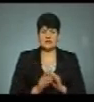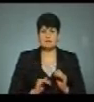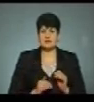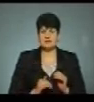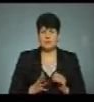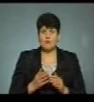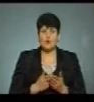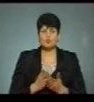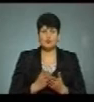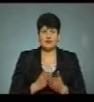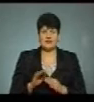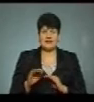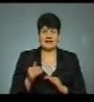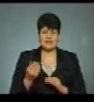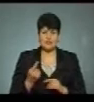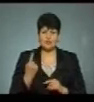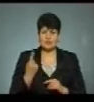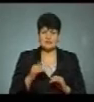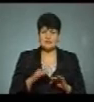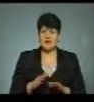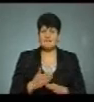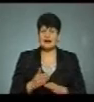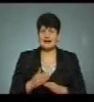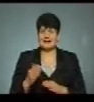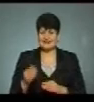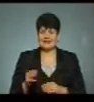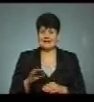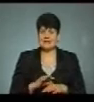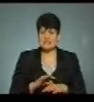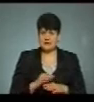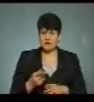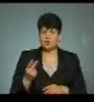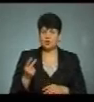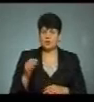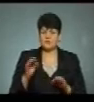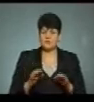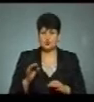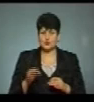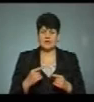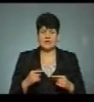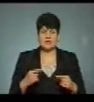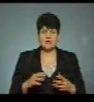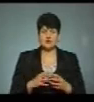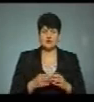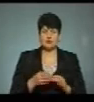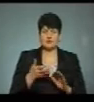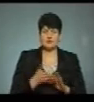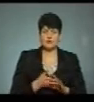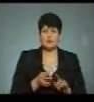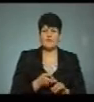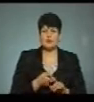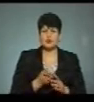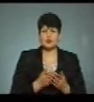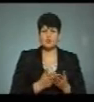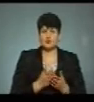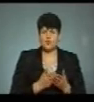по обслуговуванню кредиту. Одне діло – кредит, тіло кредиту, друге – відсотки, а інші суми витрат пов'язані з обслуговуванням